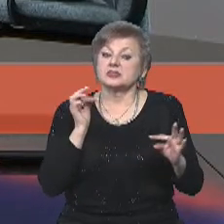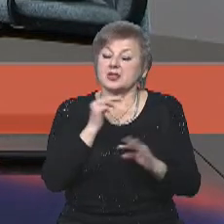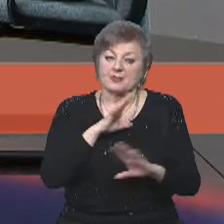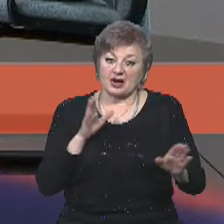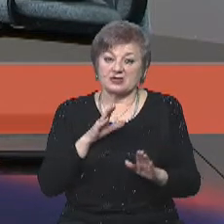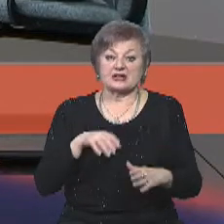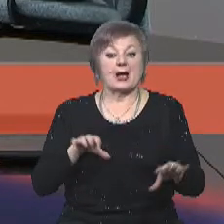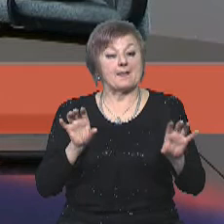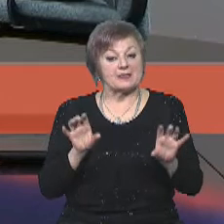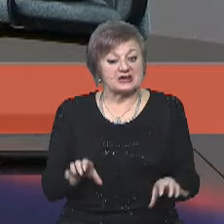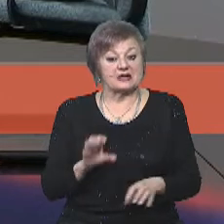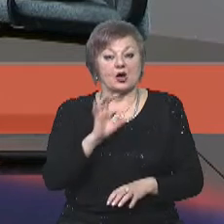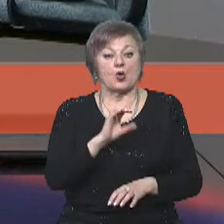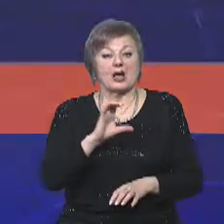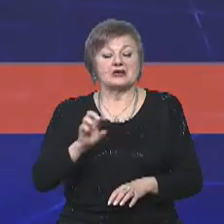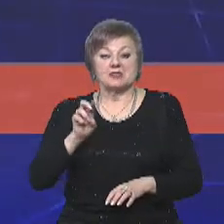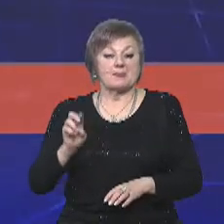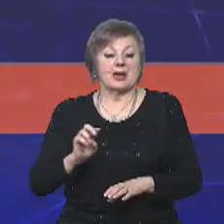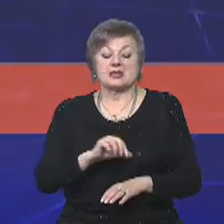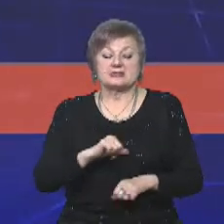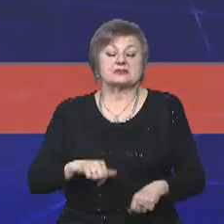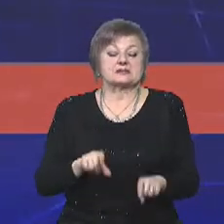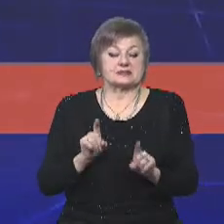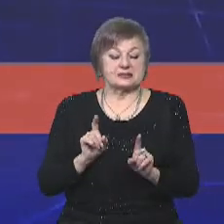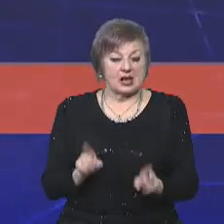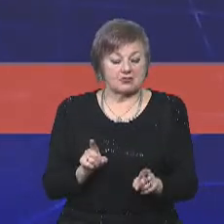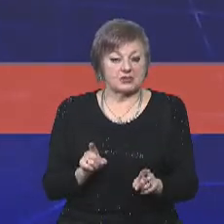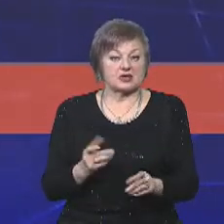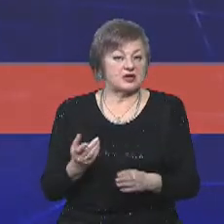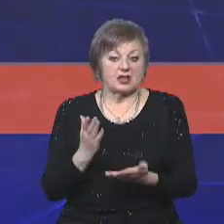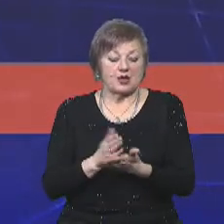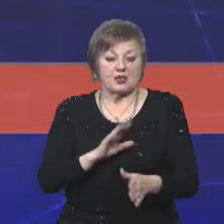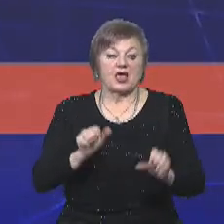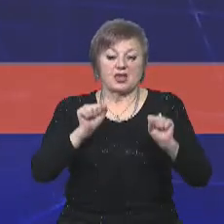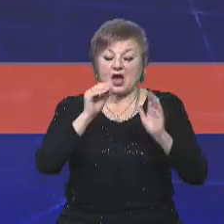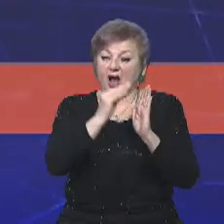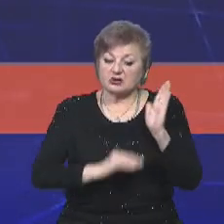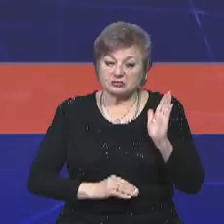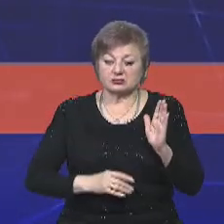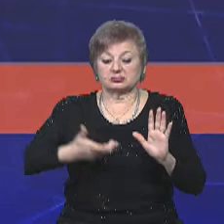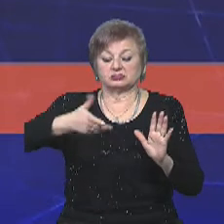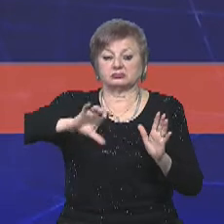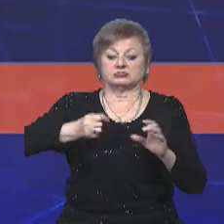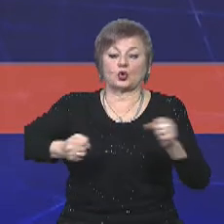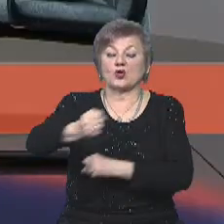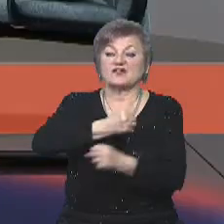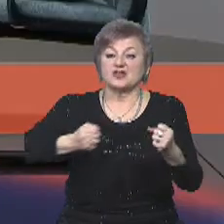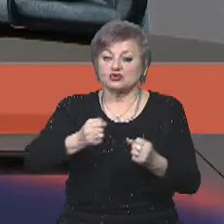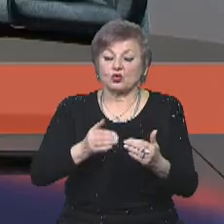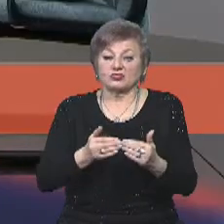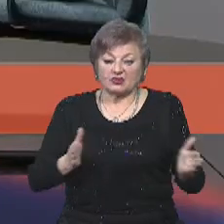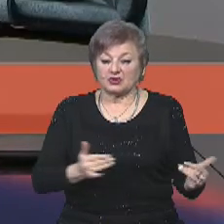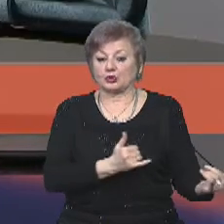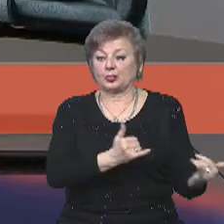СББ самовольно, не имея актов, открывают задвижку и подают теплоноситель на дом. То есть вы